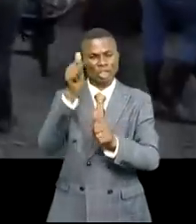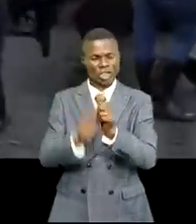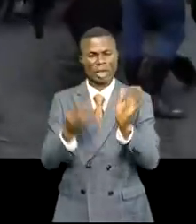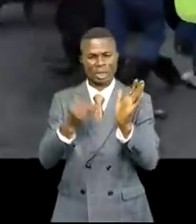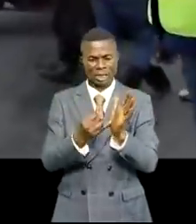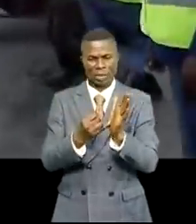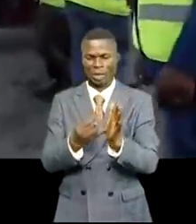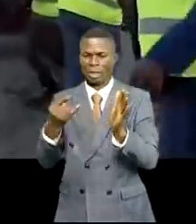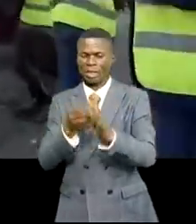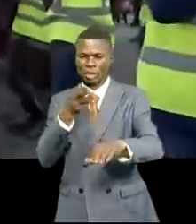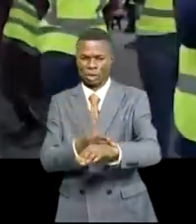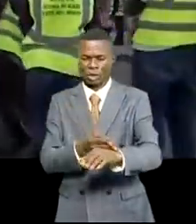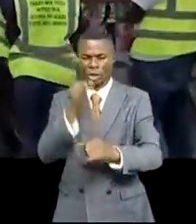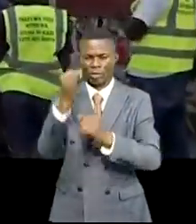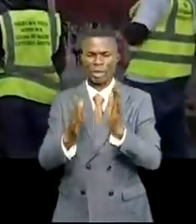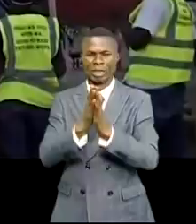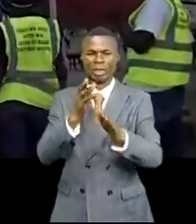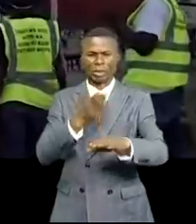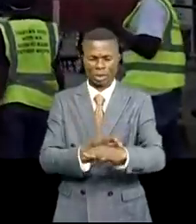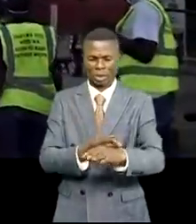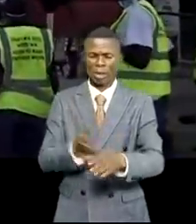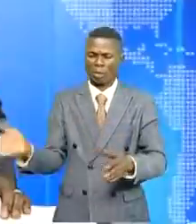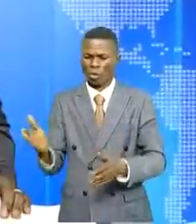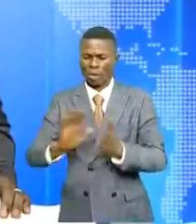de 6h à 10h pour assainir la ville.